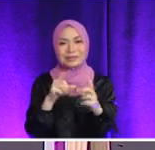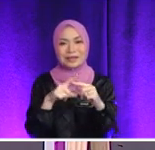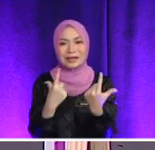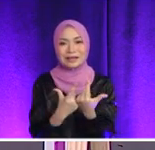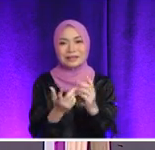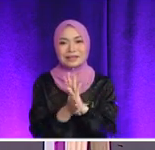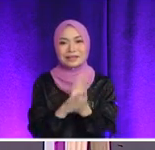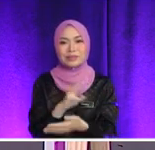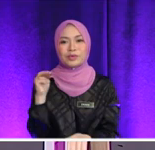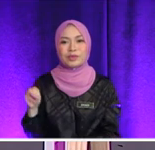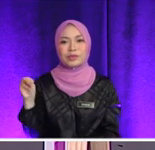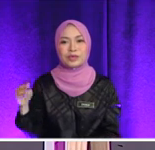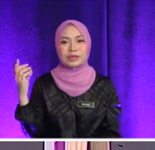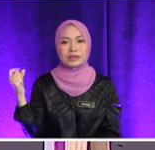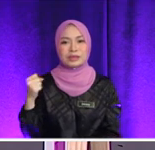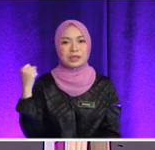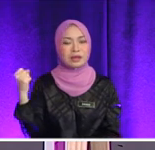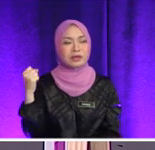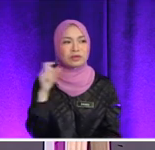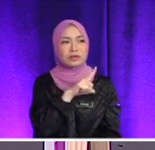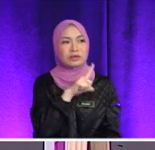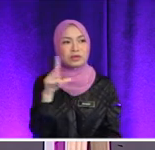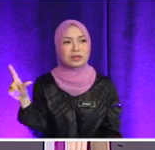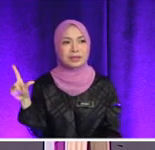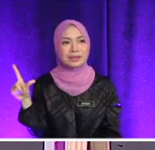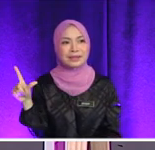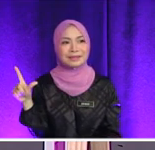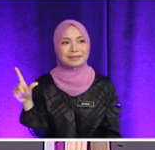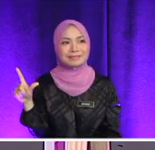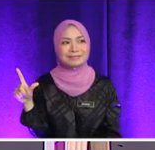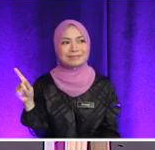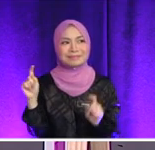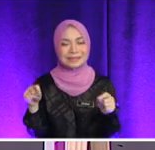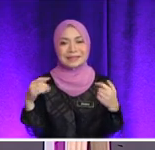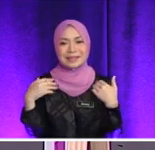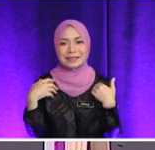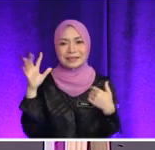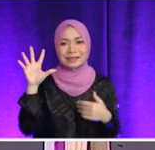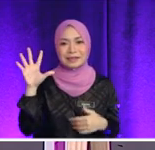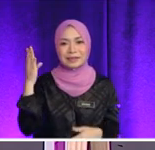lebih kurang masih dalam 15 hingga 30 menit